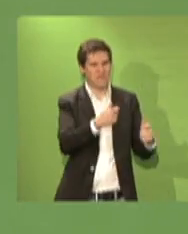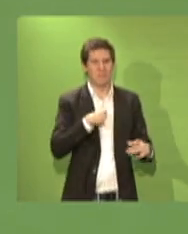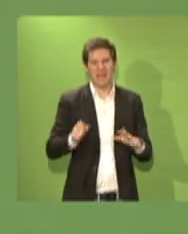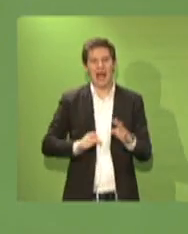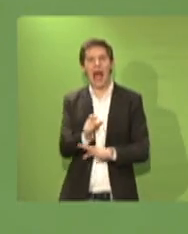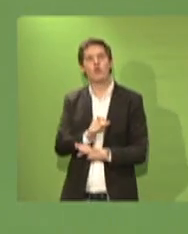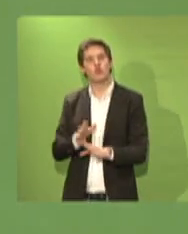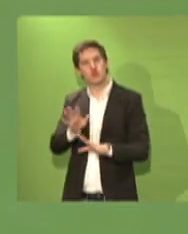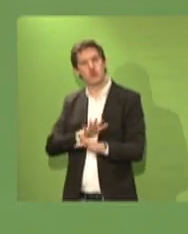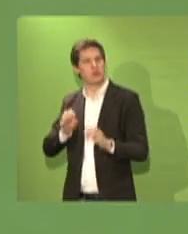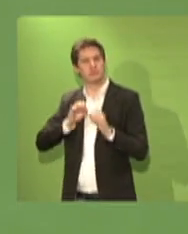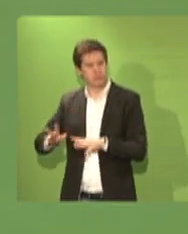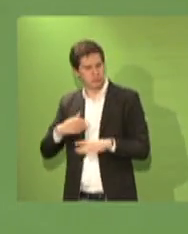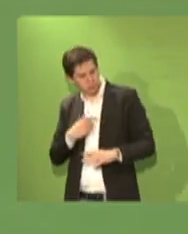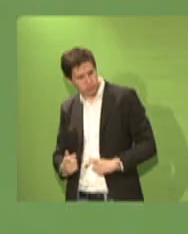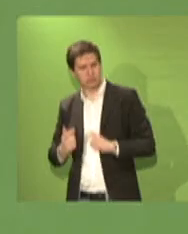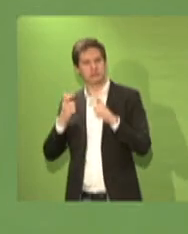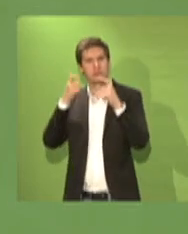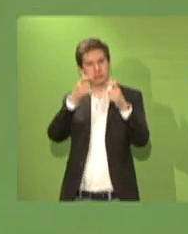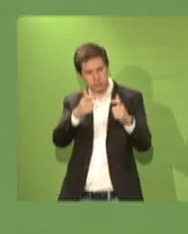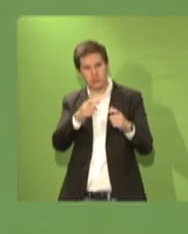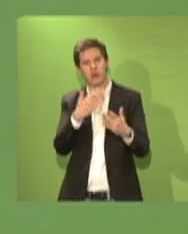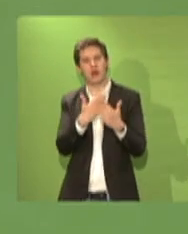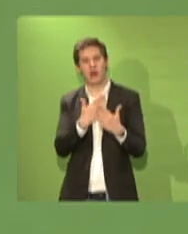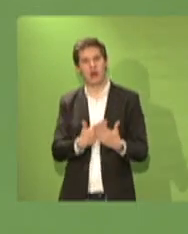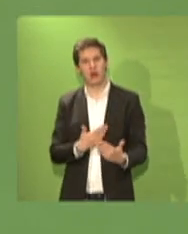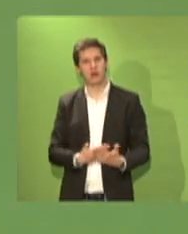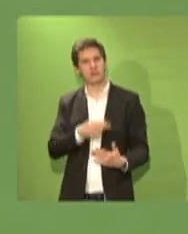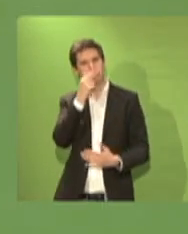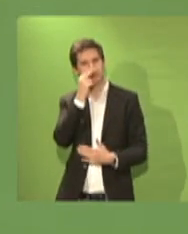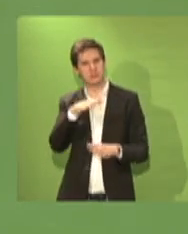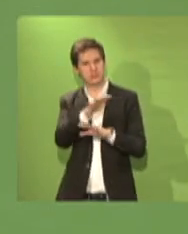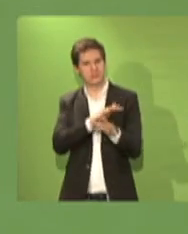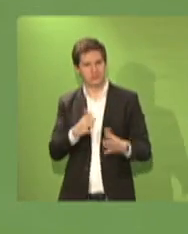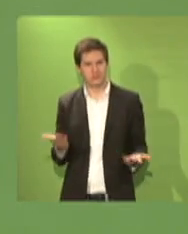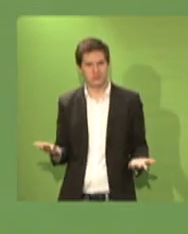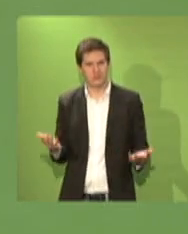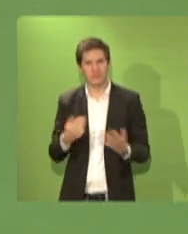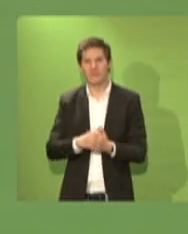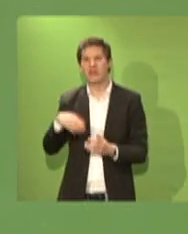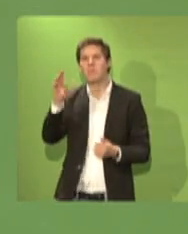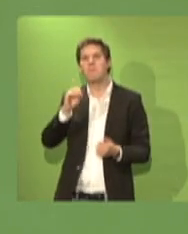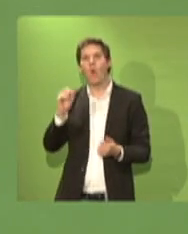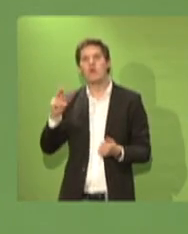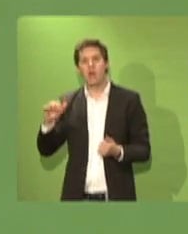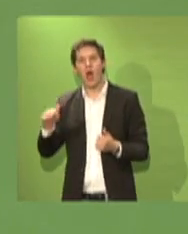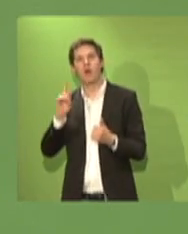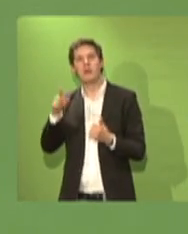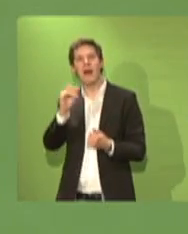des Landesverbandes und in Bad Sassendorf zu tagen. Mona und Marianne sitzen